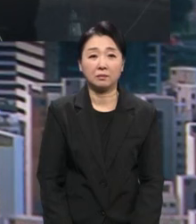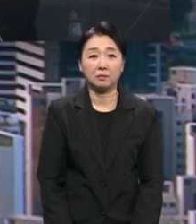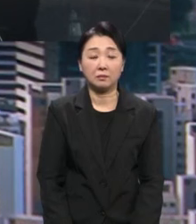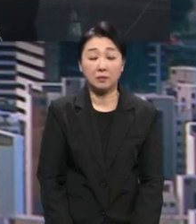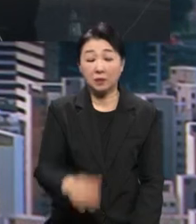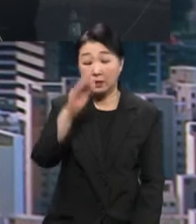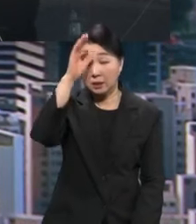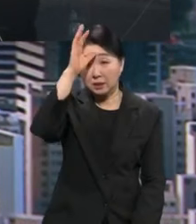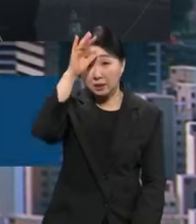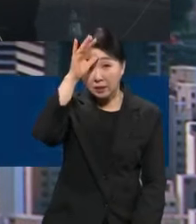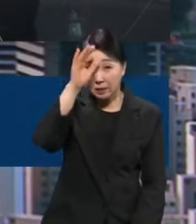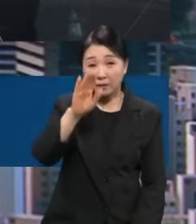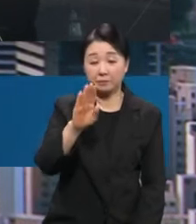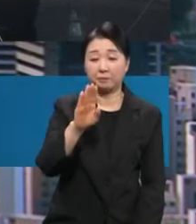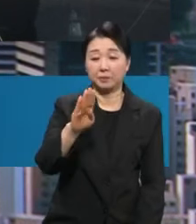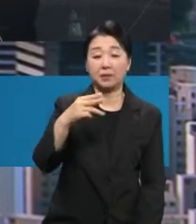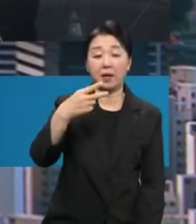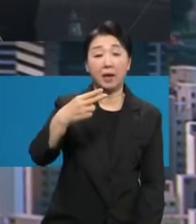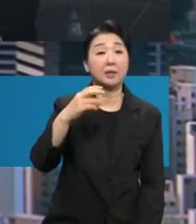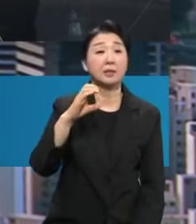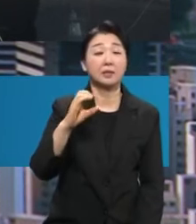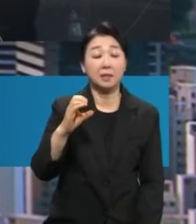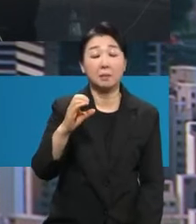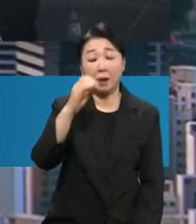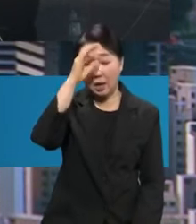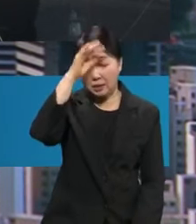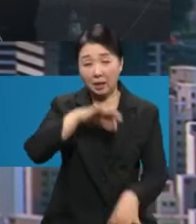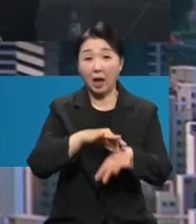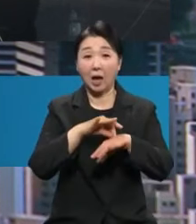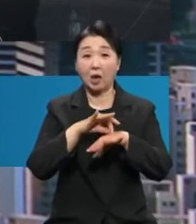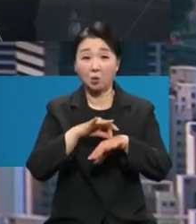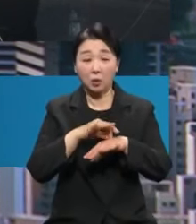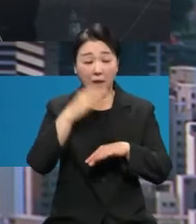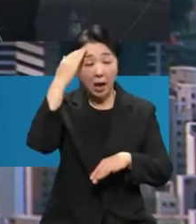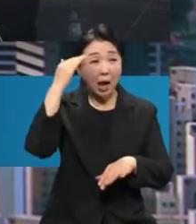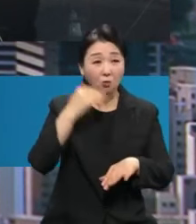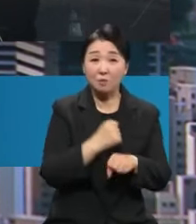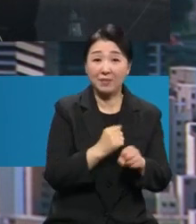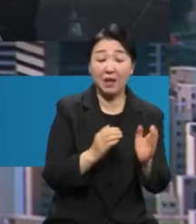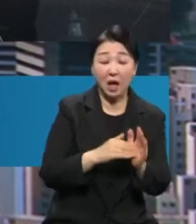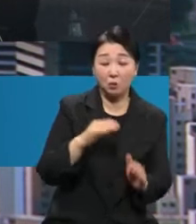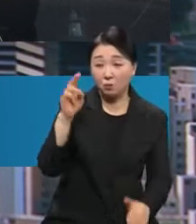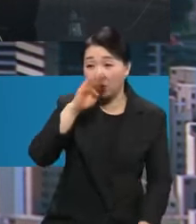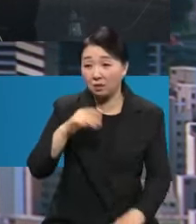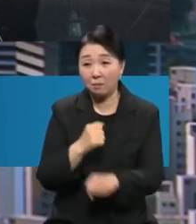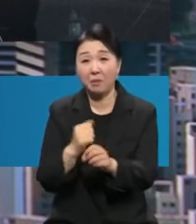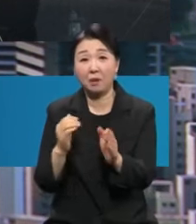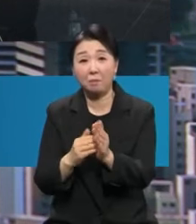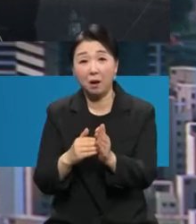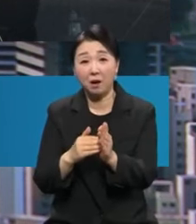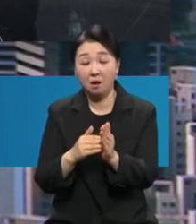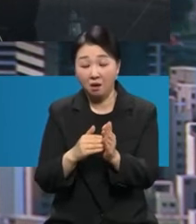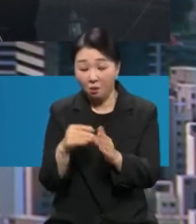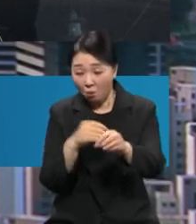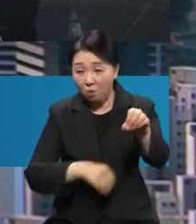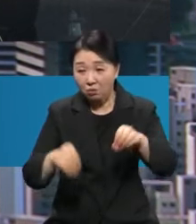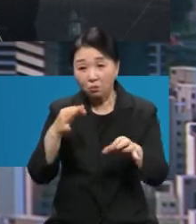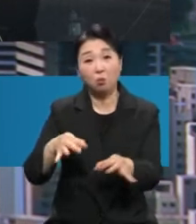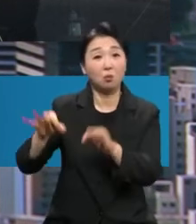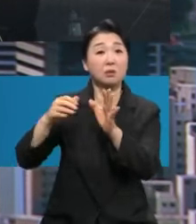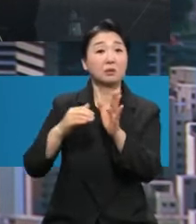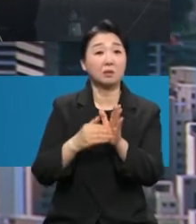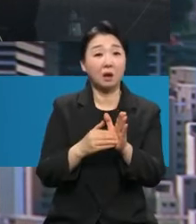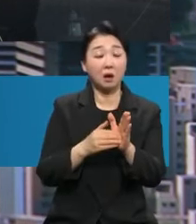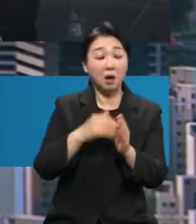BHC 치킨이 일부 메뉴의 닭고기를 저렴한 브라질산으로 바꾸고도 오히려 값은 올렸습니다. 국내산 닭을